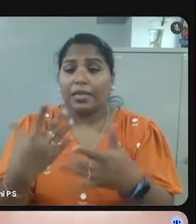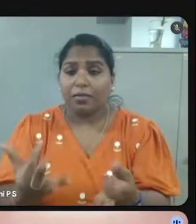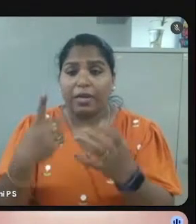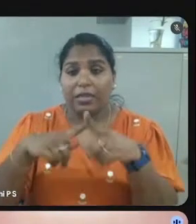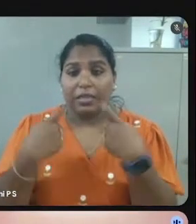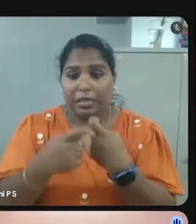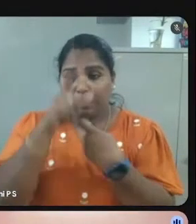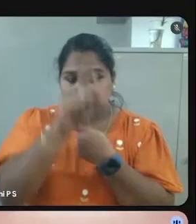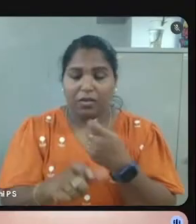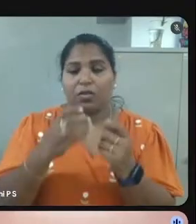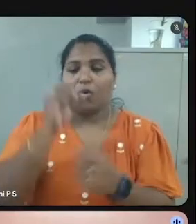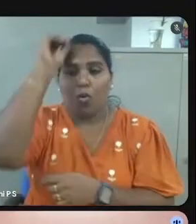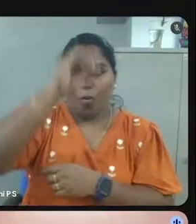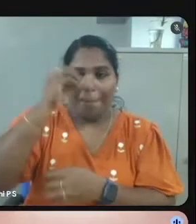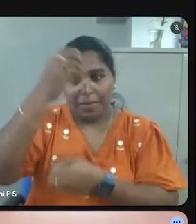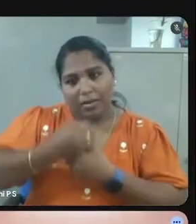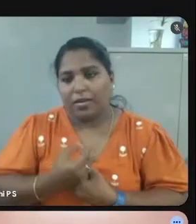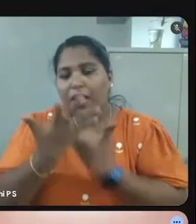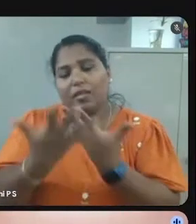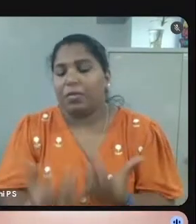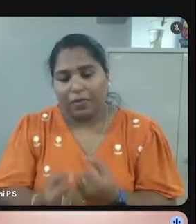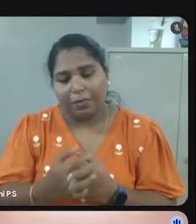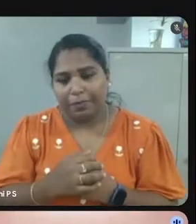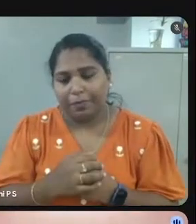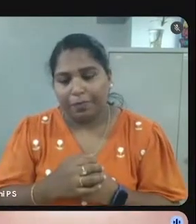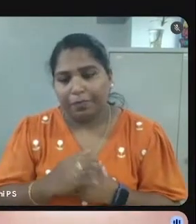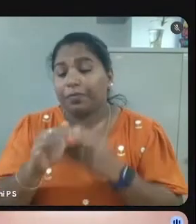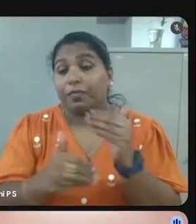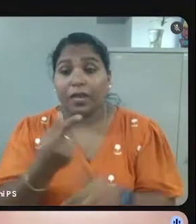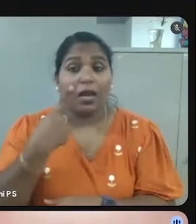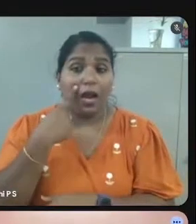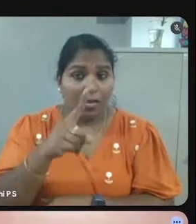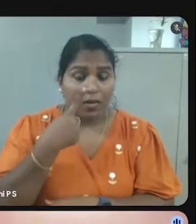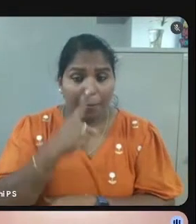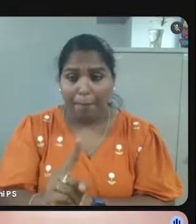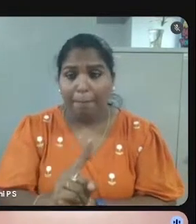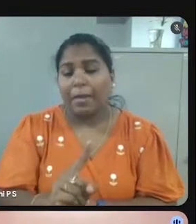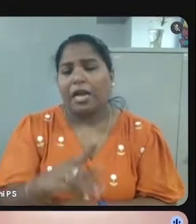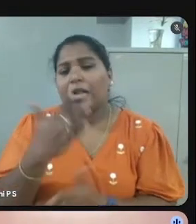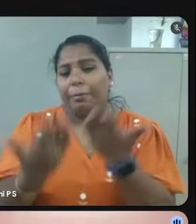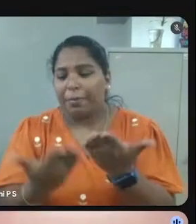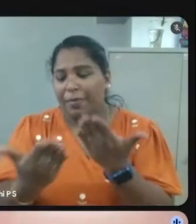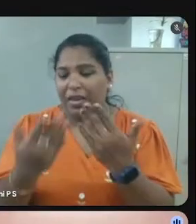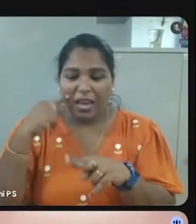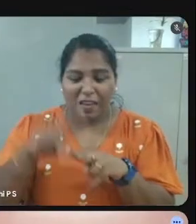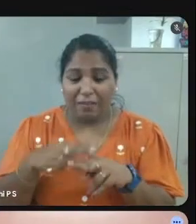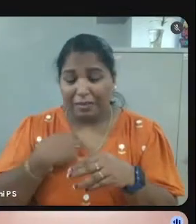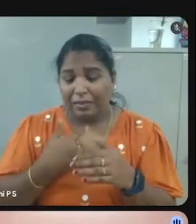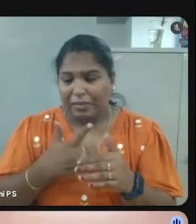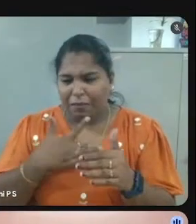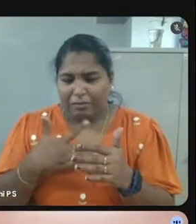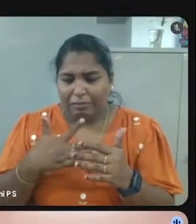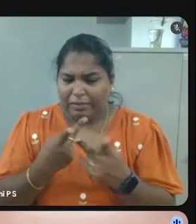നമുക്കൊരു പോസിറ്റീവായിട്ടുള്ള ഒരു കാര്യങ്ങൾ അതൊക്കെ നോക്കണം. പിന്നെ പാരന്റ്സ് ഒക്കെ അതൊന്ന് സ്റ്റിഗ്മറ്റൈസ് ഉണ്ടെങ്കിൽ അതൊരു പറഞ്ഞു കൊടുക്കണം.